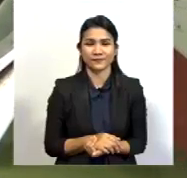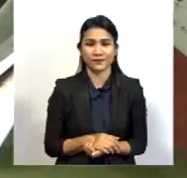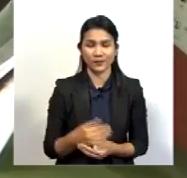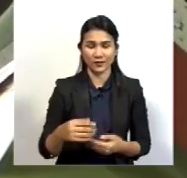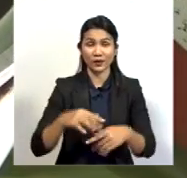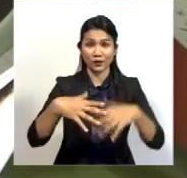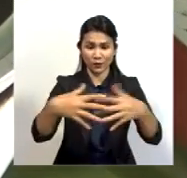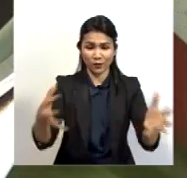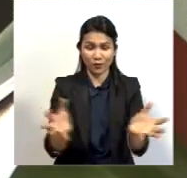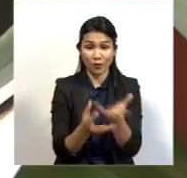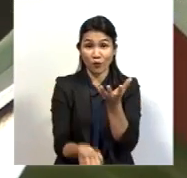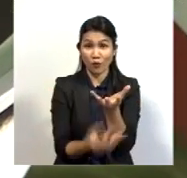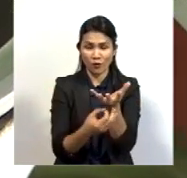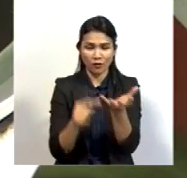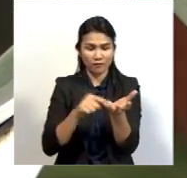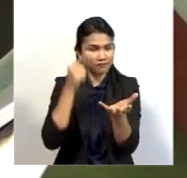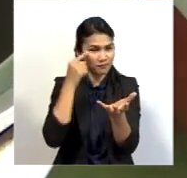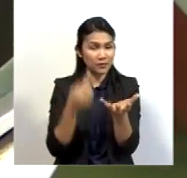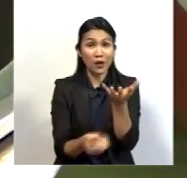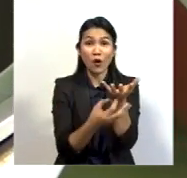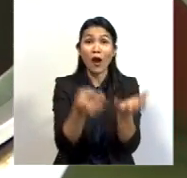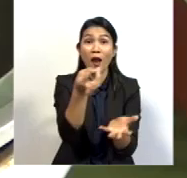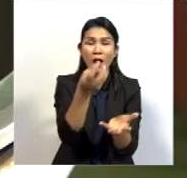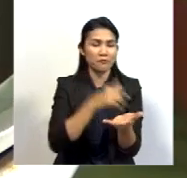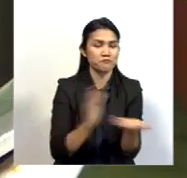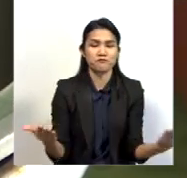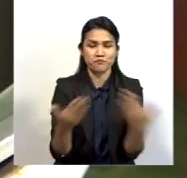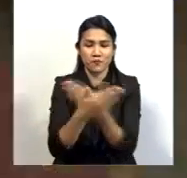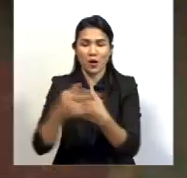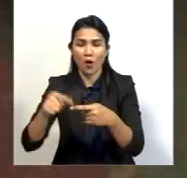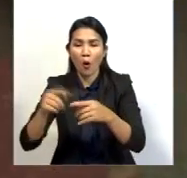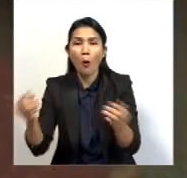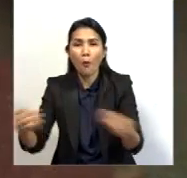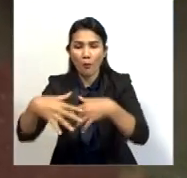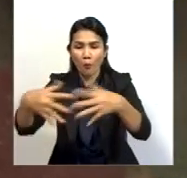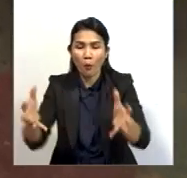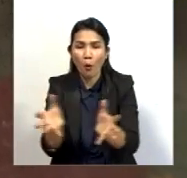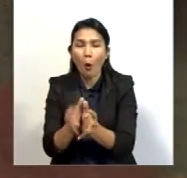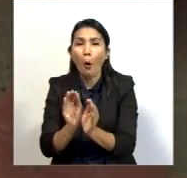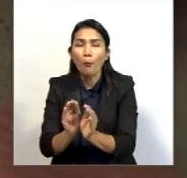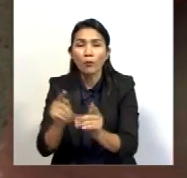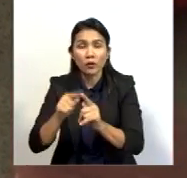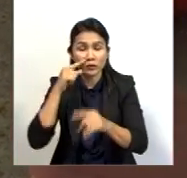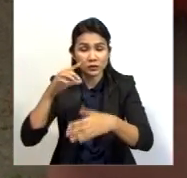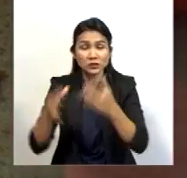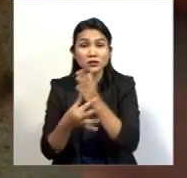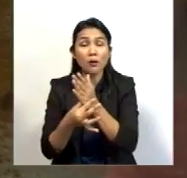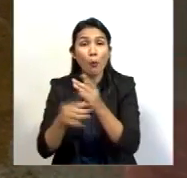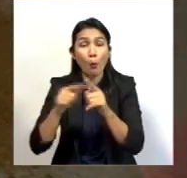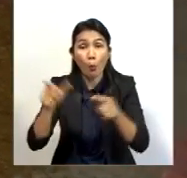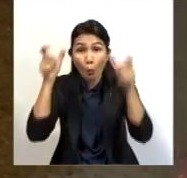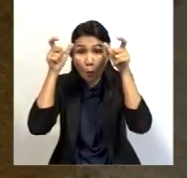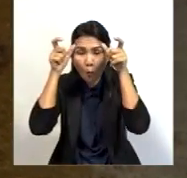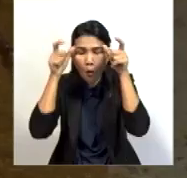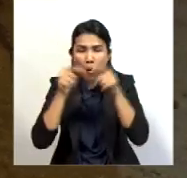อหุงข้าวไฟฟ้าถูกดัดแปลงมาทำหน้าที่คล้ายหม้ออบแรงดันที่จะช่วยให้เนื้อวัวส่วนใบบัวนุ่มละมุนลิ้น